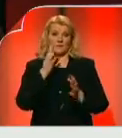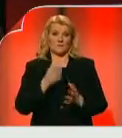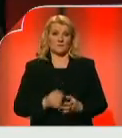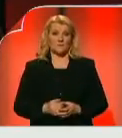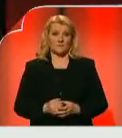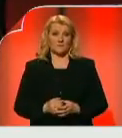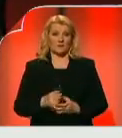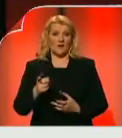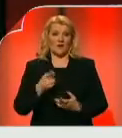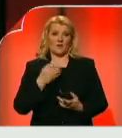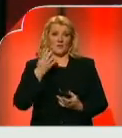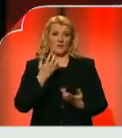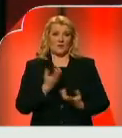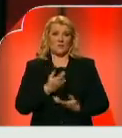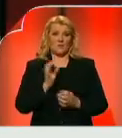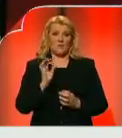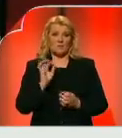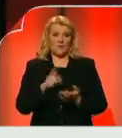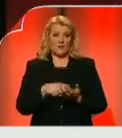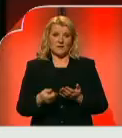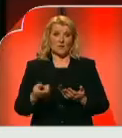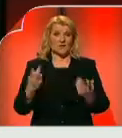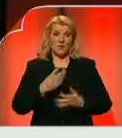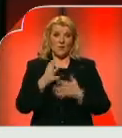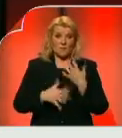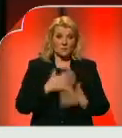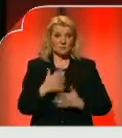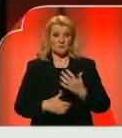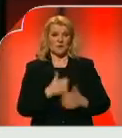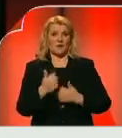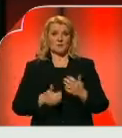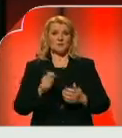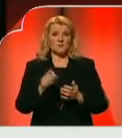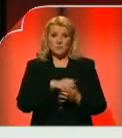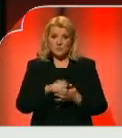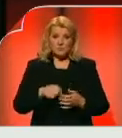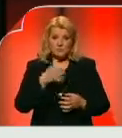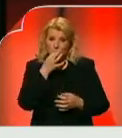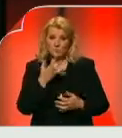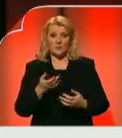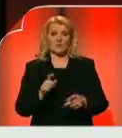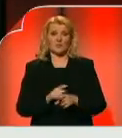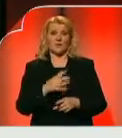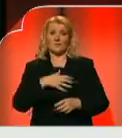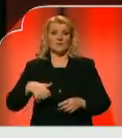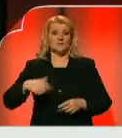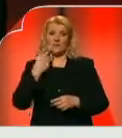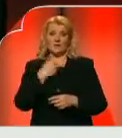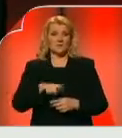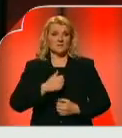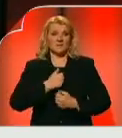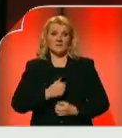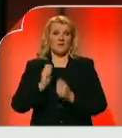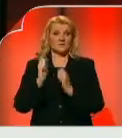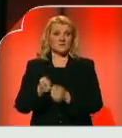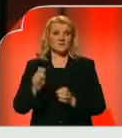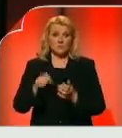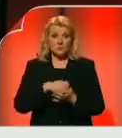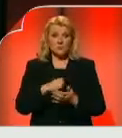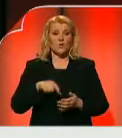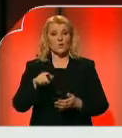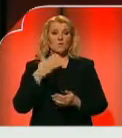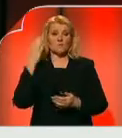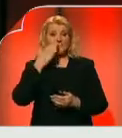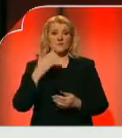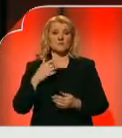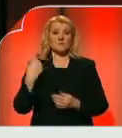ta karta je tak skvělá, že i zrušit ji je problém. Vláda to nechce udělat, nechce to navrhnout, ministryně nechce navrhnout zrušení, ta dokonce doufá, že to za ní